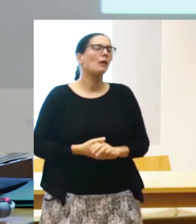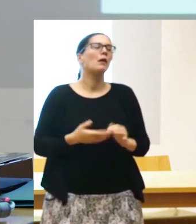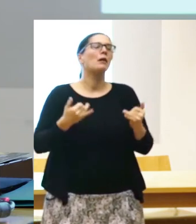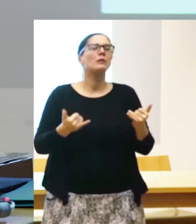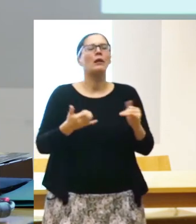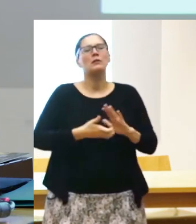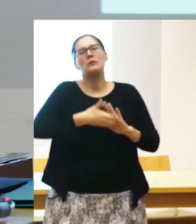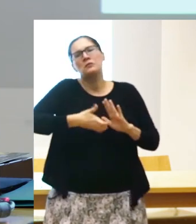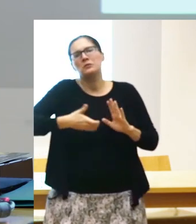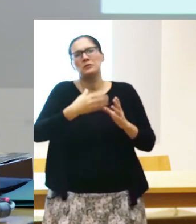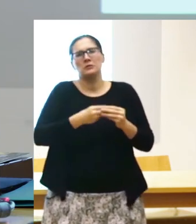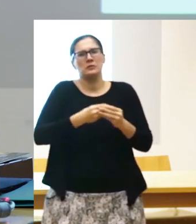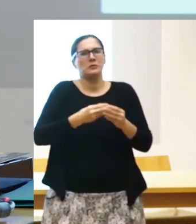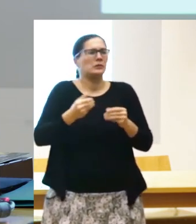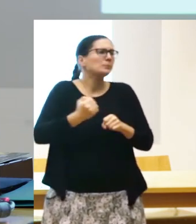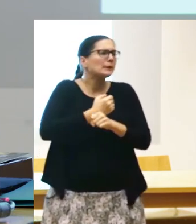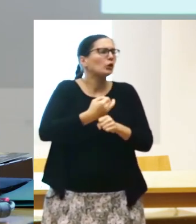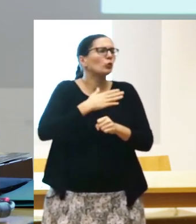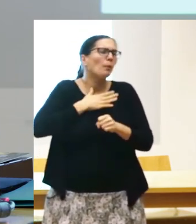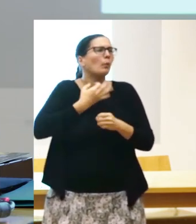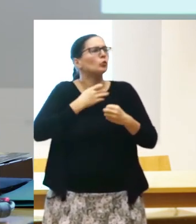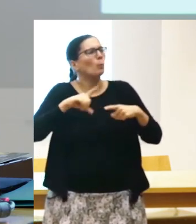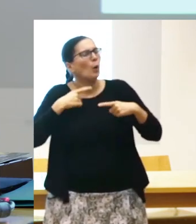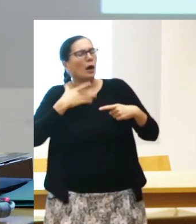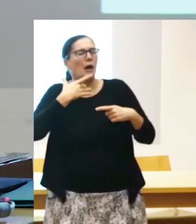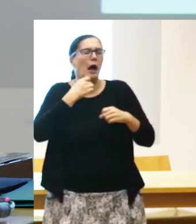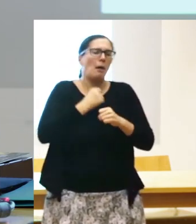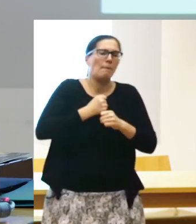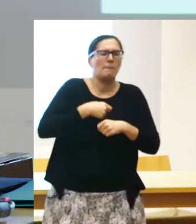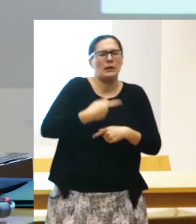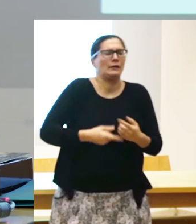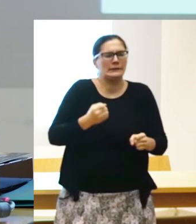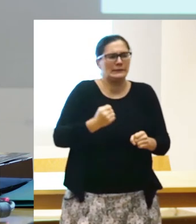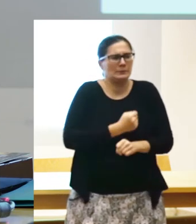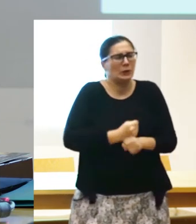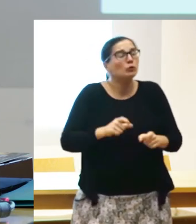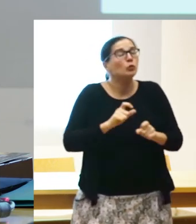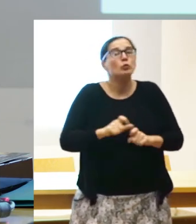prostě nástrojema, které vlastně máme k dispozici. Často narážíme prostě na spoustu